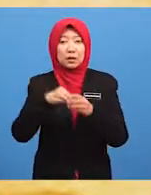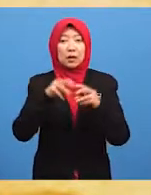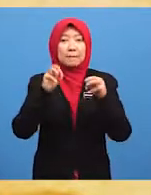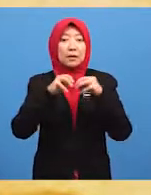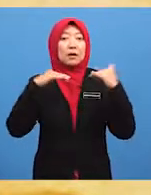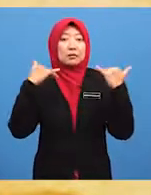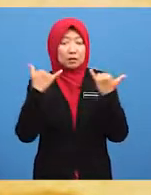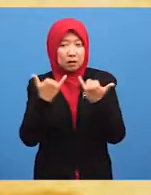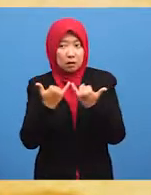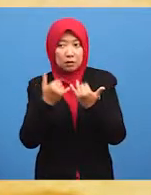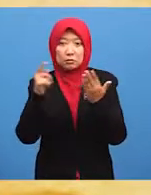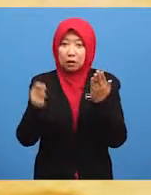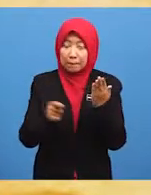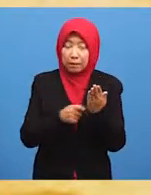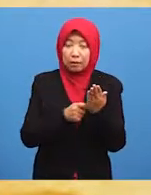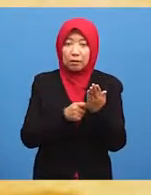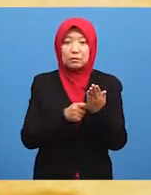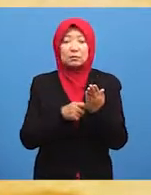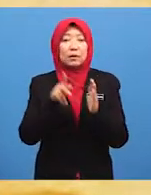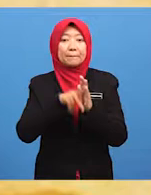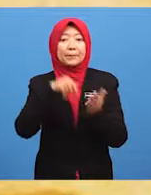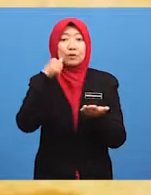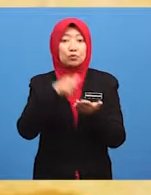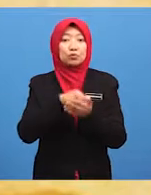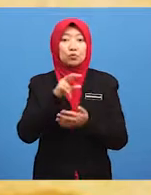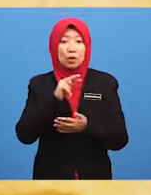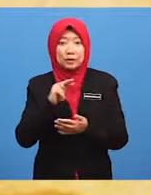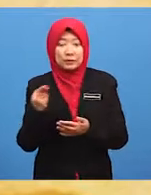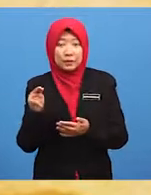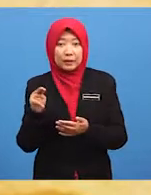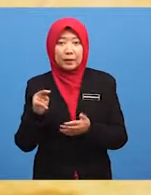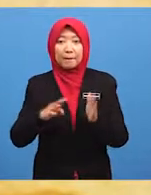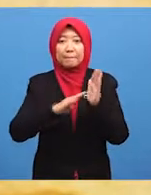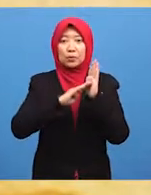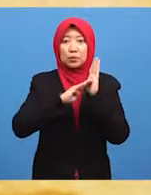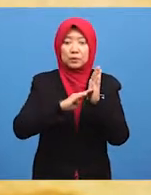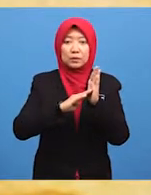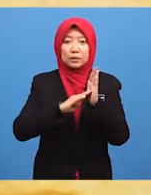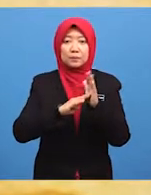masyarakat. Tambahan pula, persuratan merupakan antara